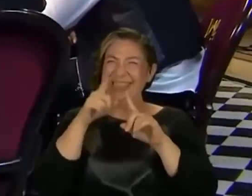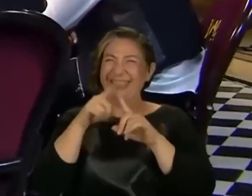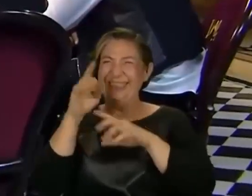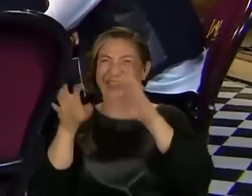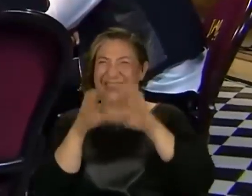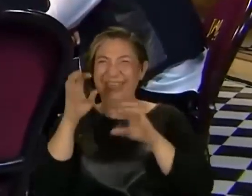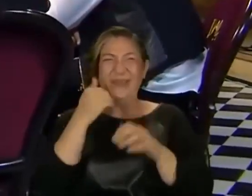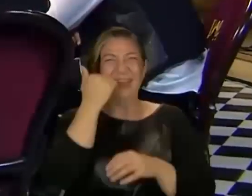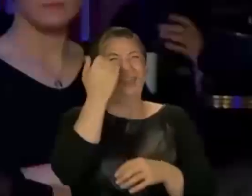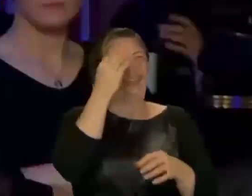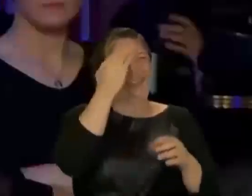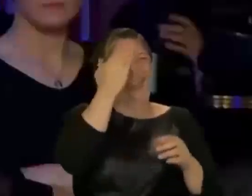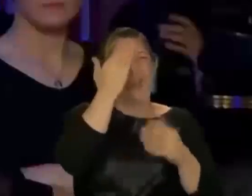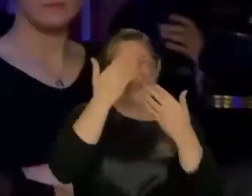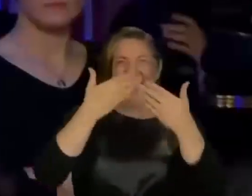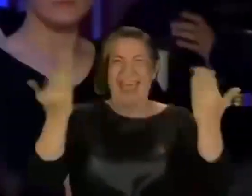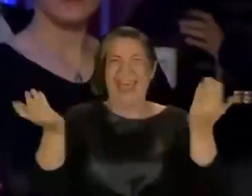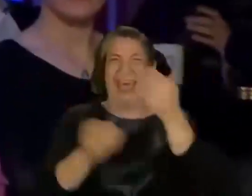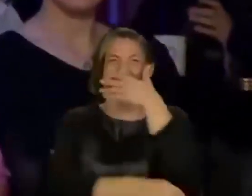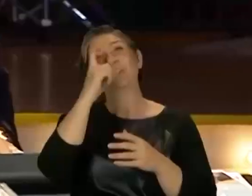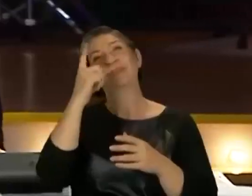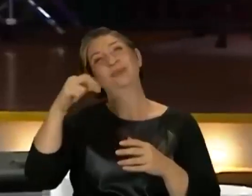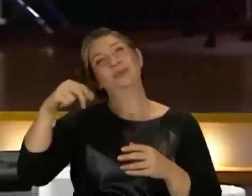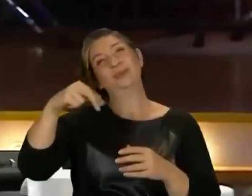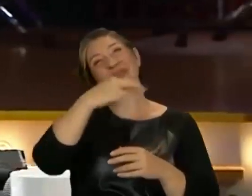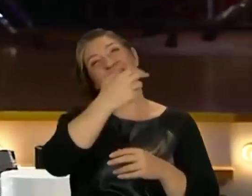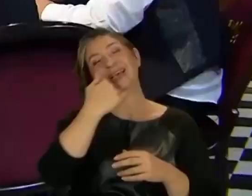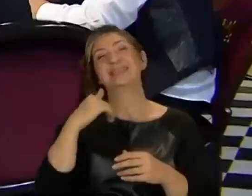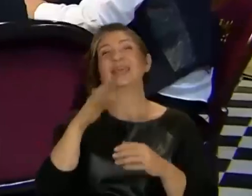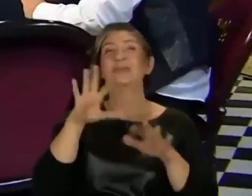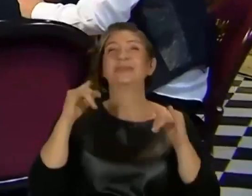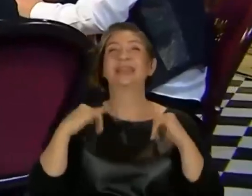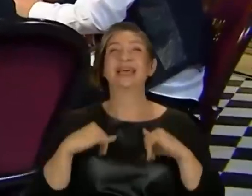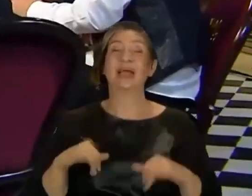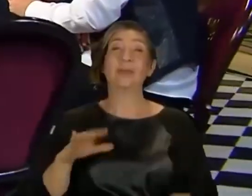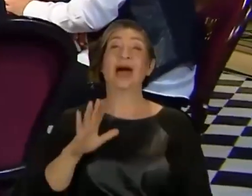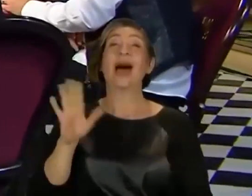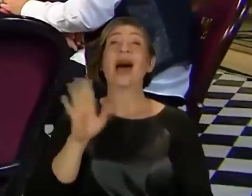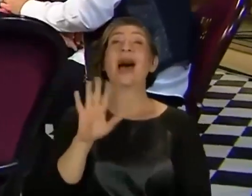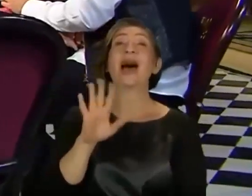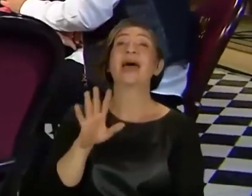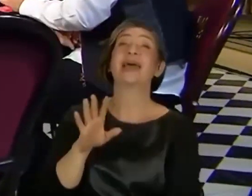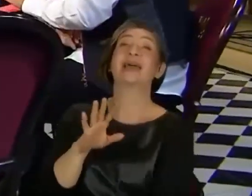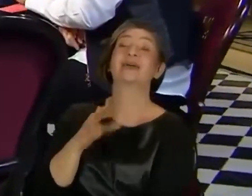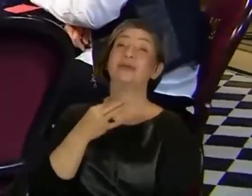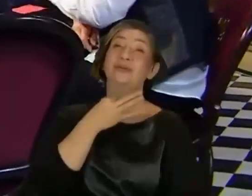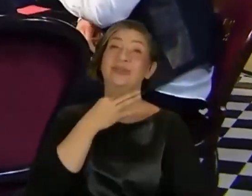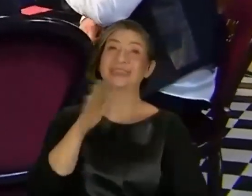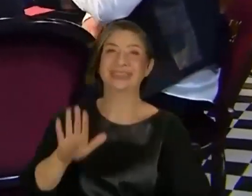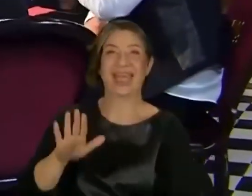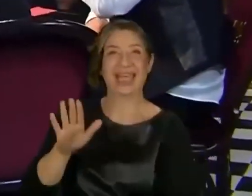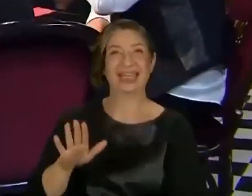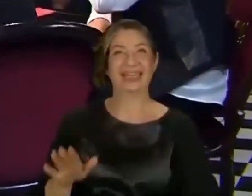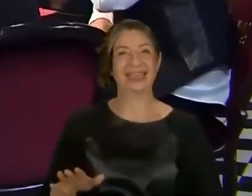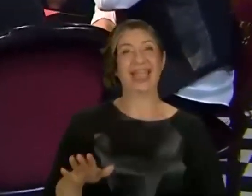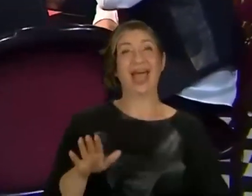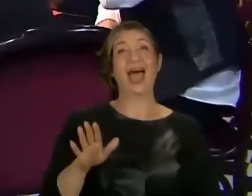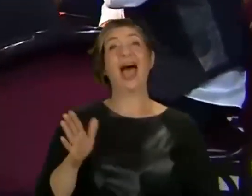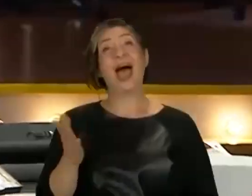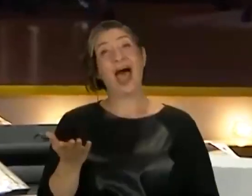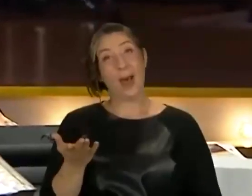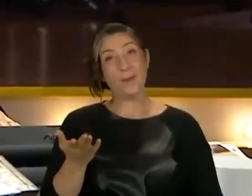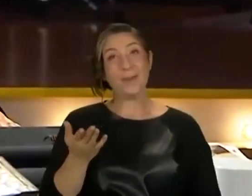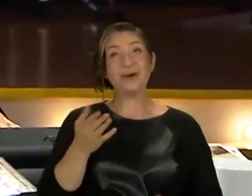Öztürk'e selamlar, sevgiler söylüyoruz. Evet. Gelsin derimizi rahatlayalım Allah aşkına. Hayır, şöyle bir dakika ya. Lütfen, lütfen sakin olalım.